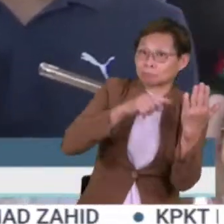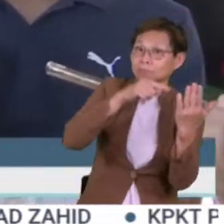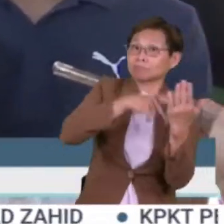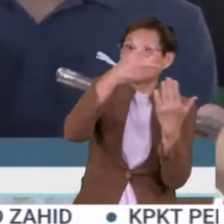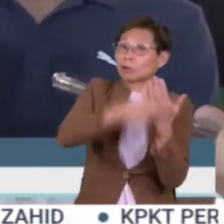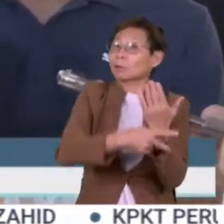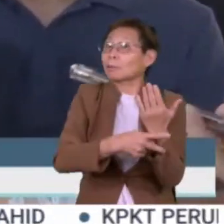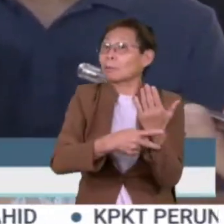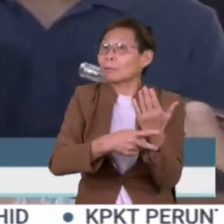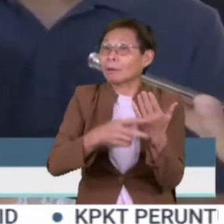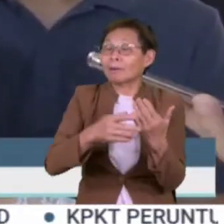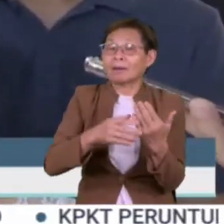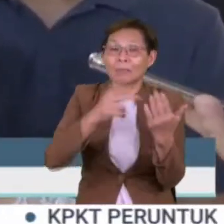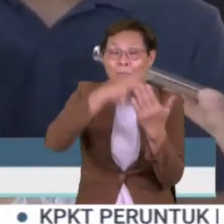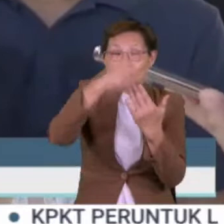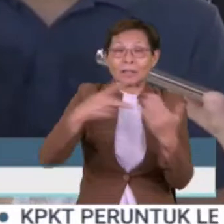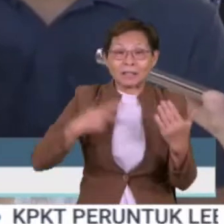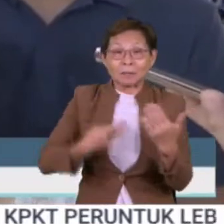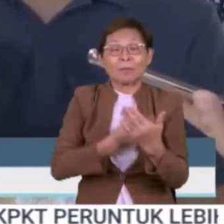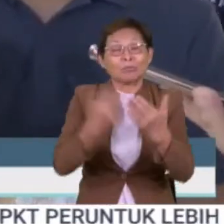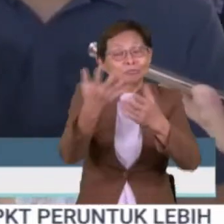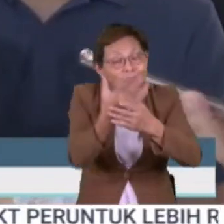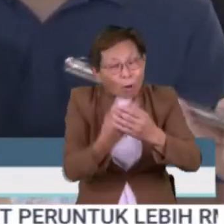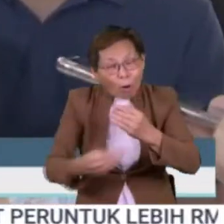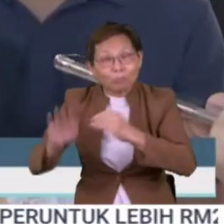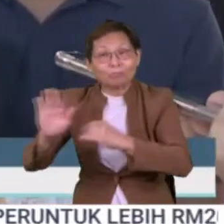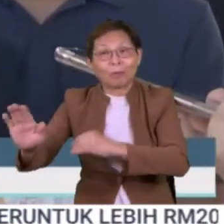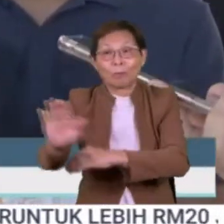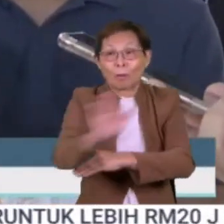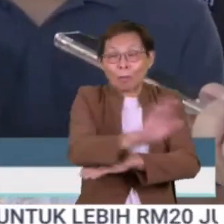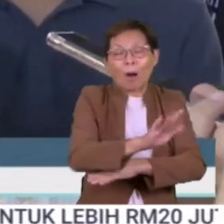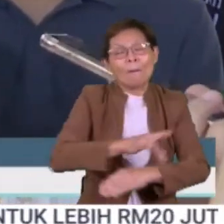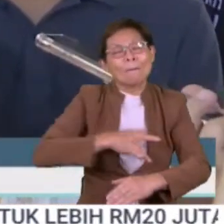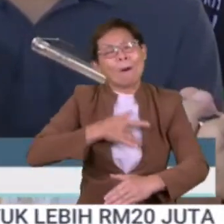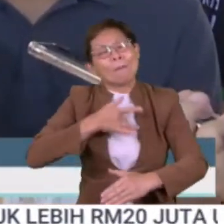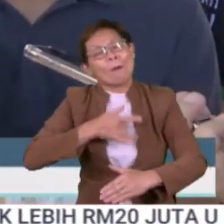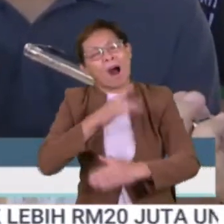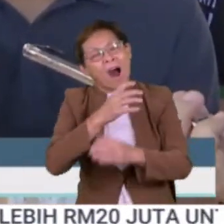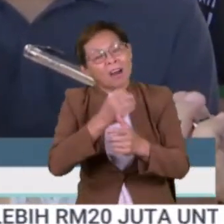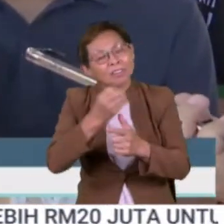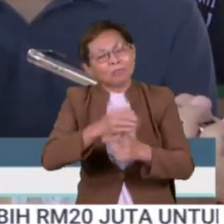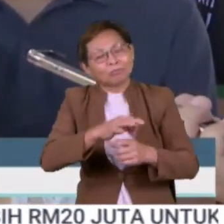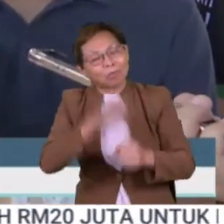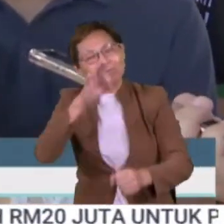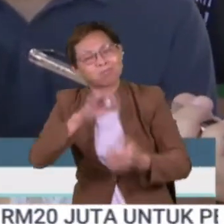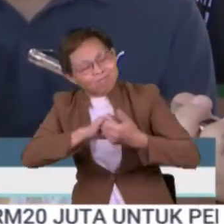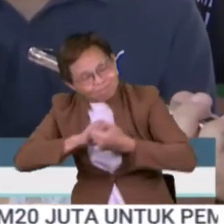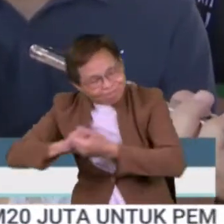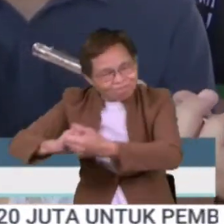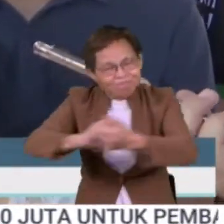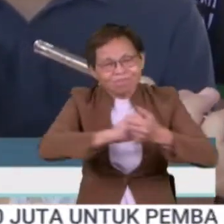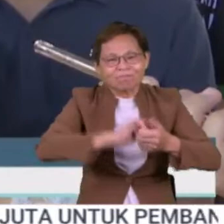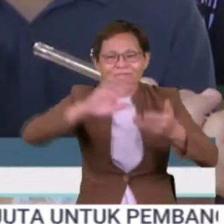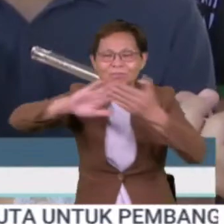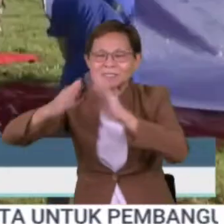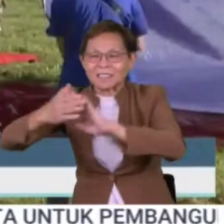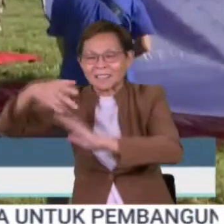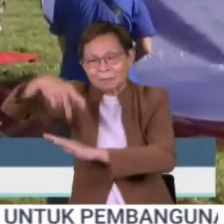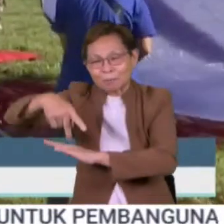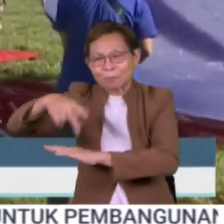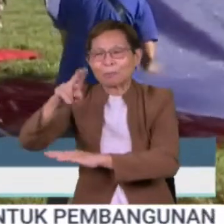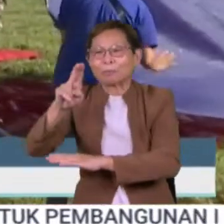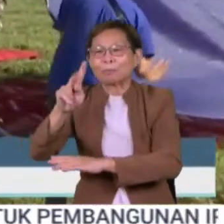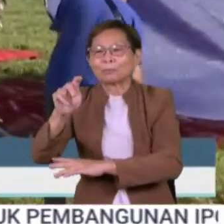itu yang kita ingin terapkan Adalah perasaan ataupun semangat bekerja sama di kalangan masyarakat putatan